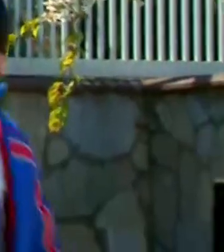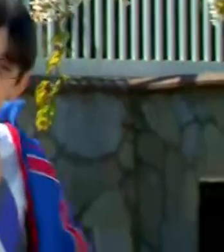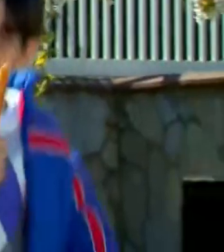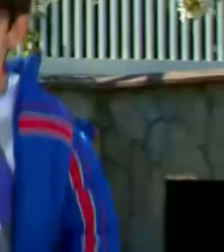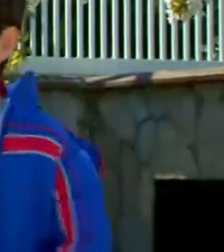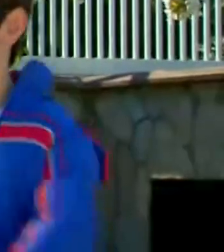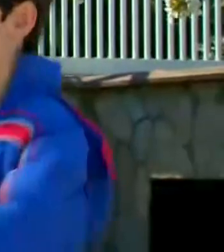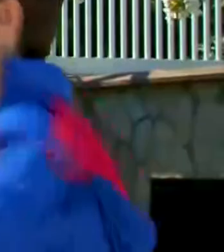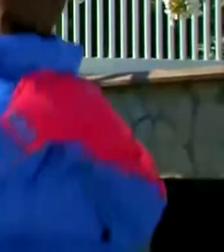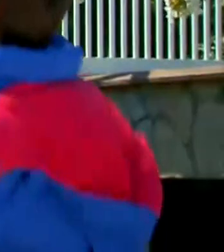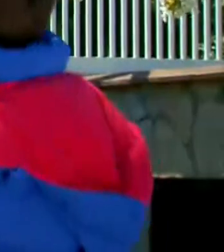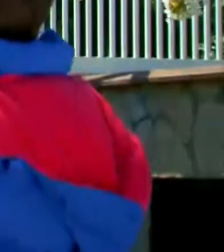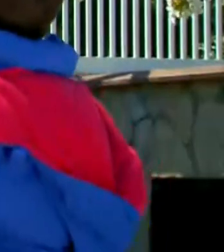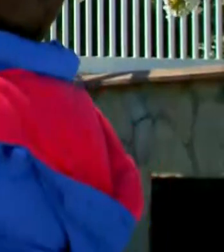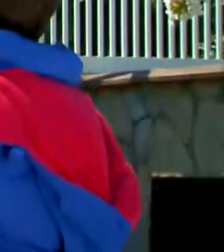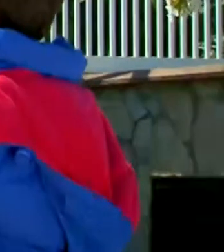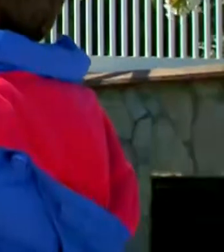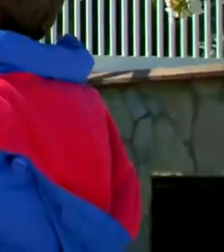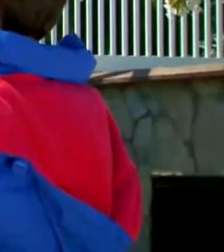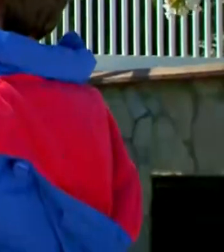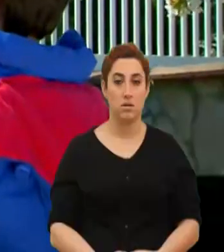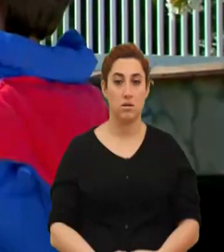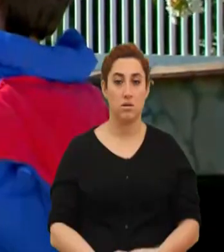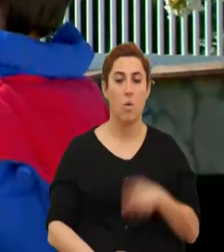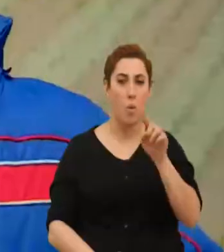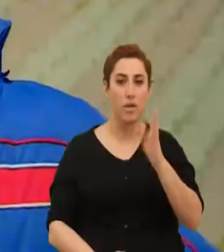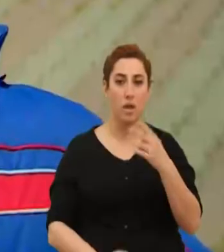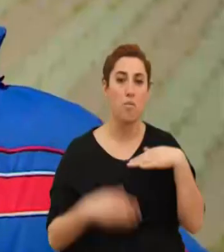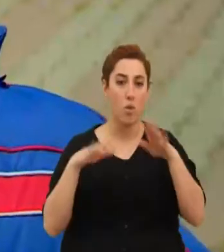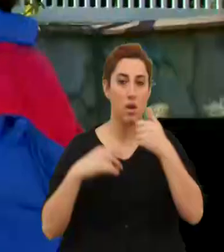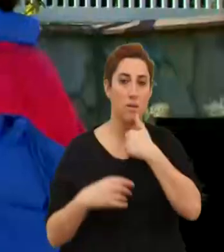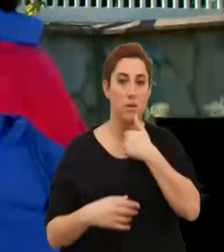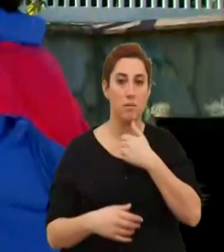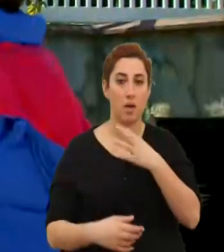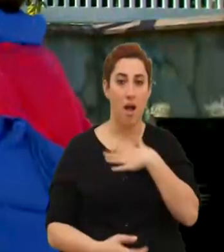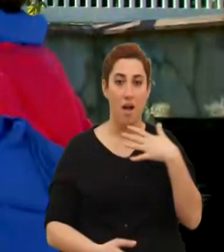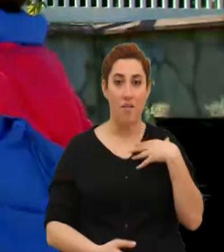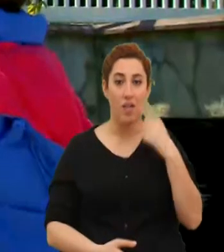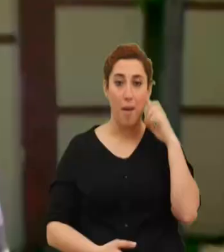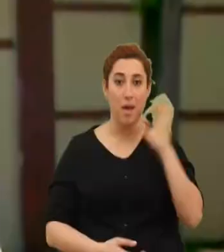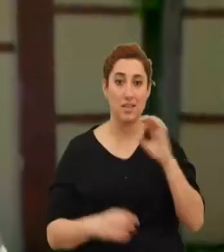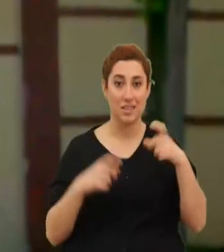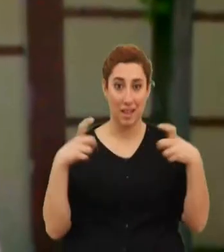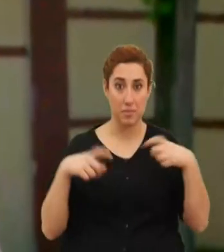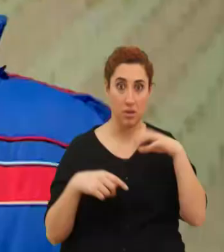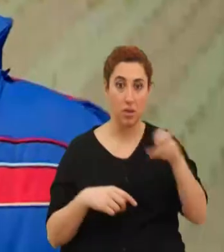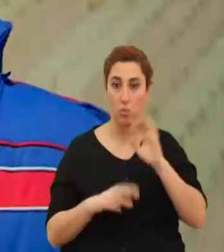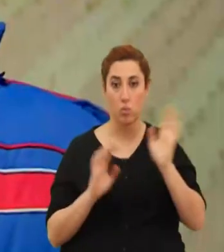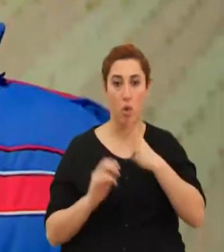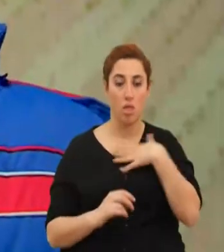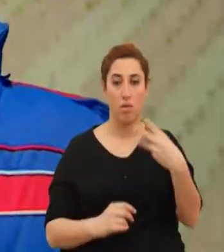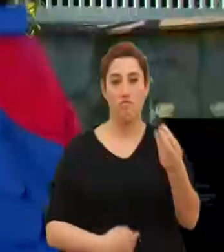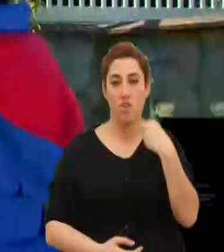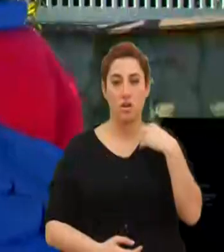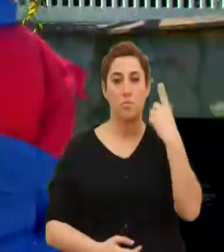Junior Kemal geldi elinde bir sigara böreği. O ne lan? Börek baba. Anan da habersiz tepsiden mi açırdın? Yo,